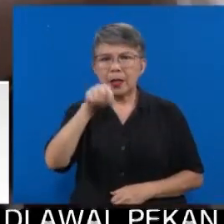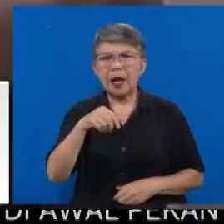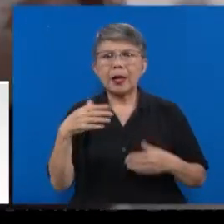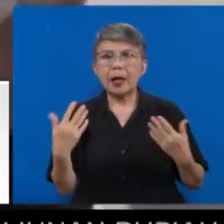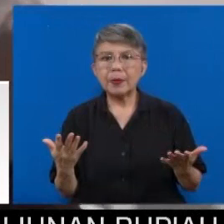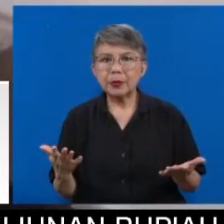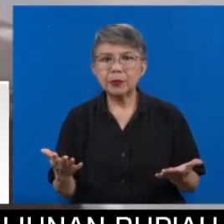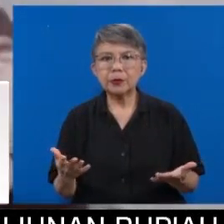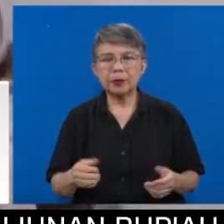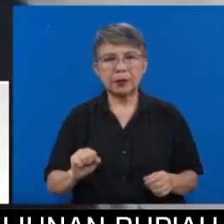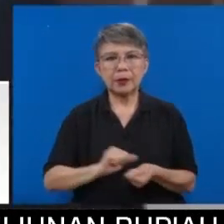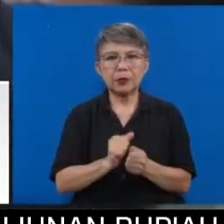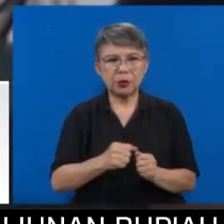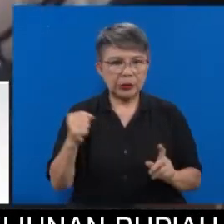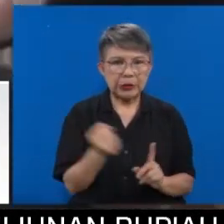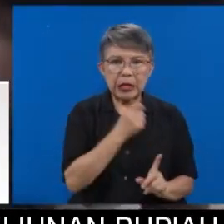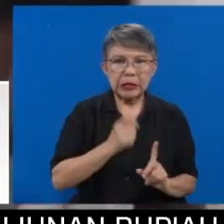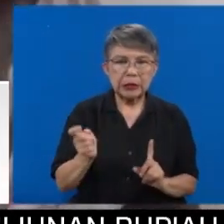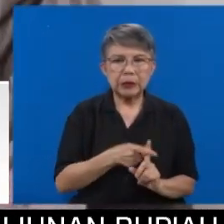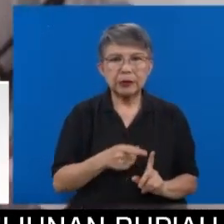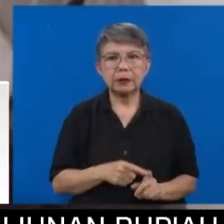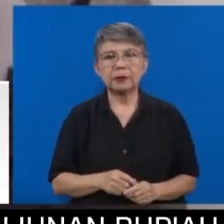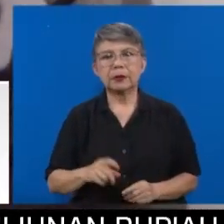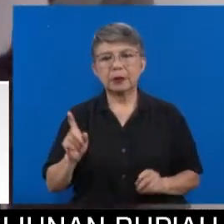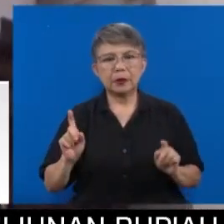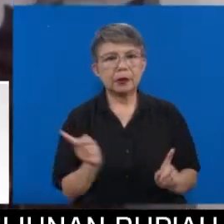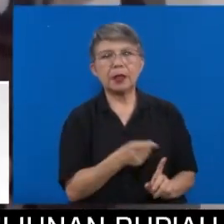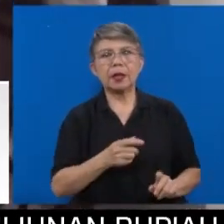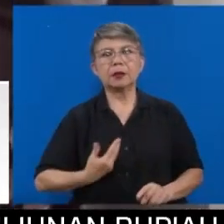kejelasan pengusutan kasus kekerasan yang menimpa korban.